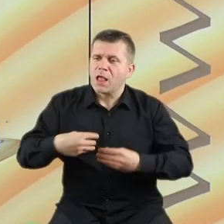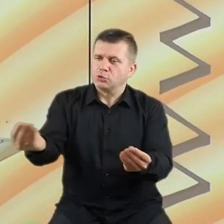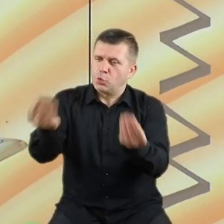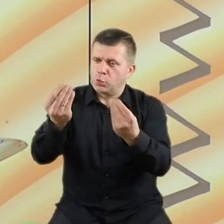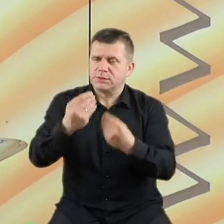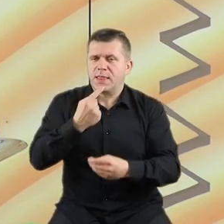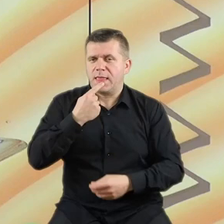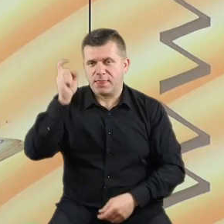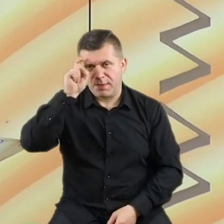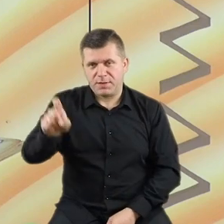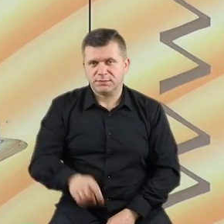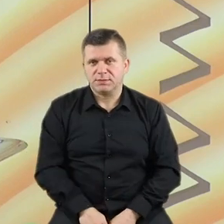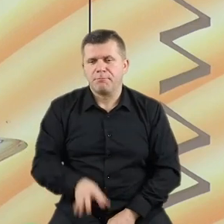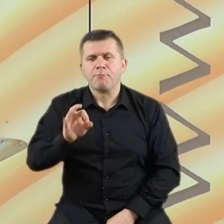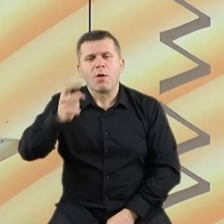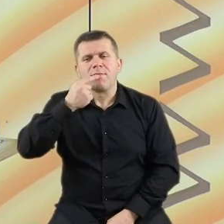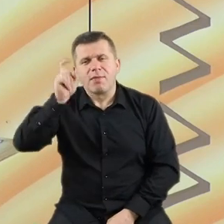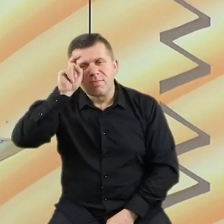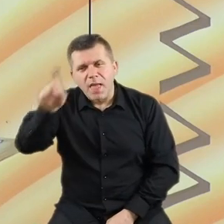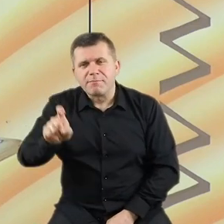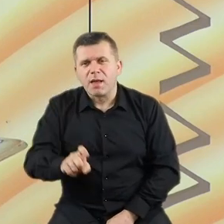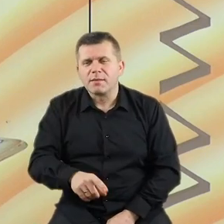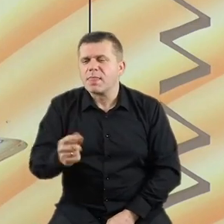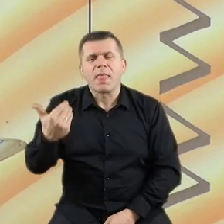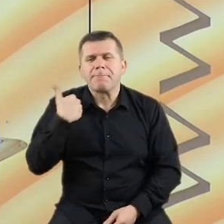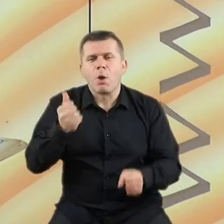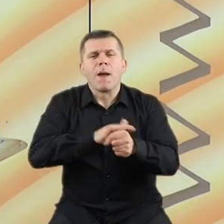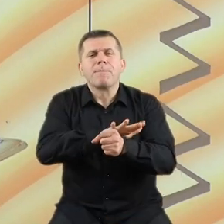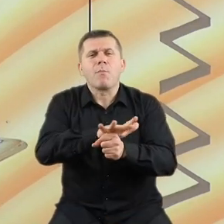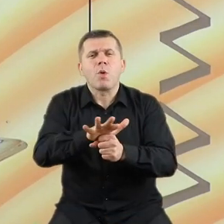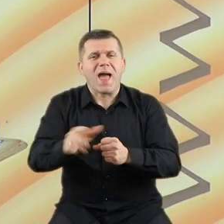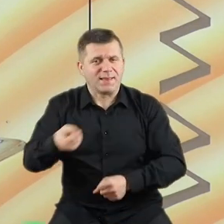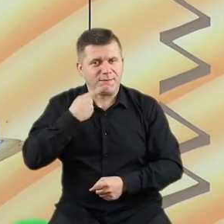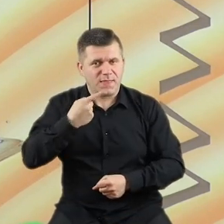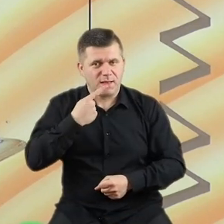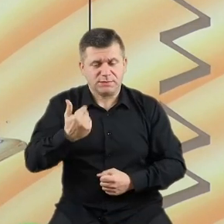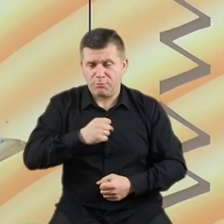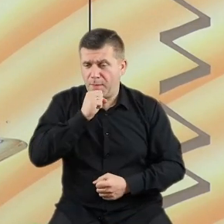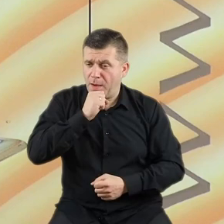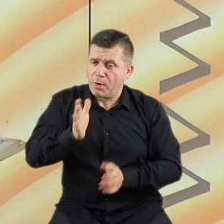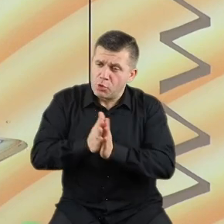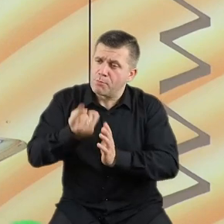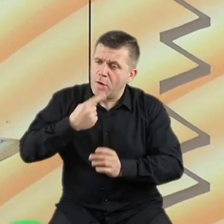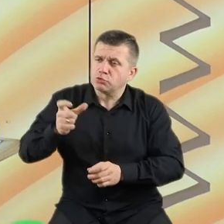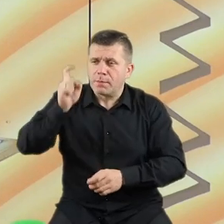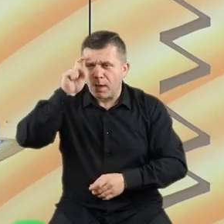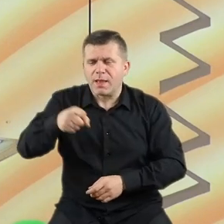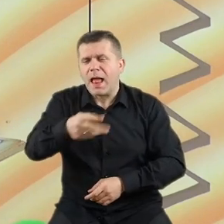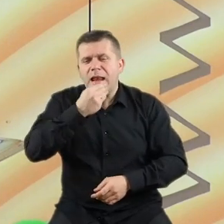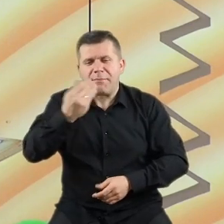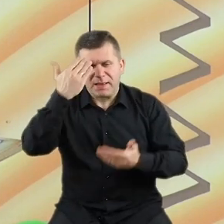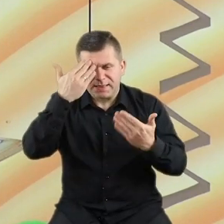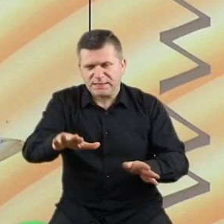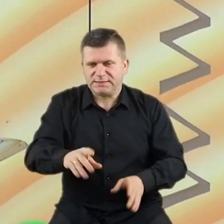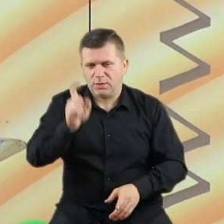uczyć niemieckiego. No bo jednak niemiecki nie był popularnym językiem i jak ja mówiłam, babciu, powie coś po niemiecku, babcia mówiła, lepiej, żebyś nie